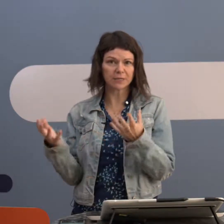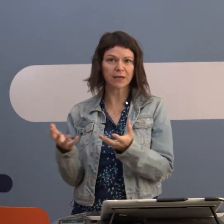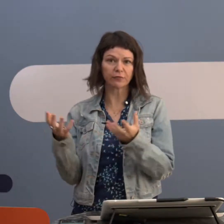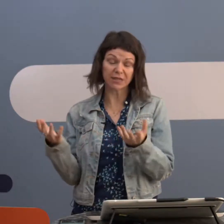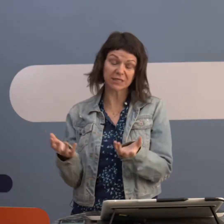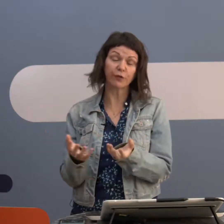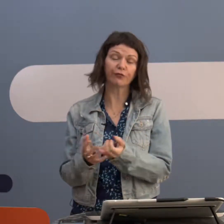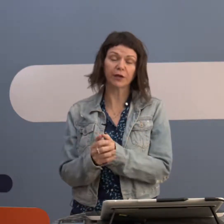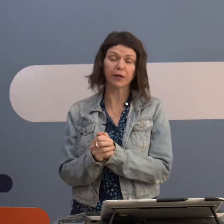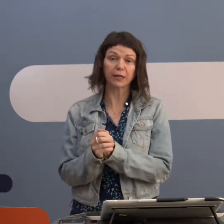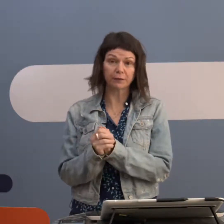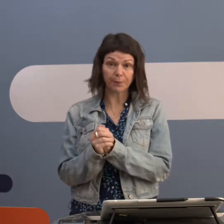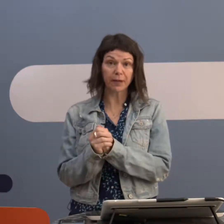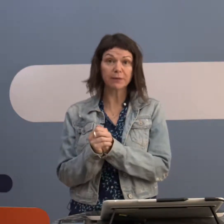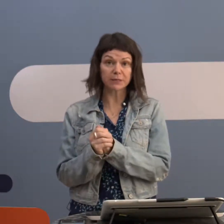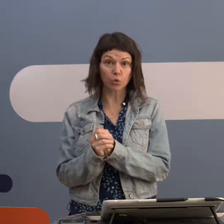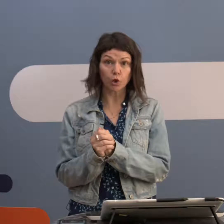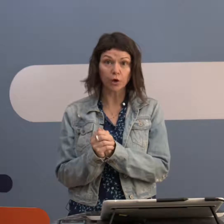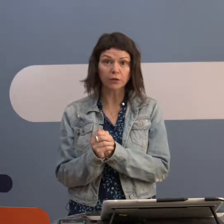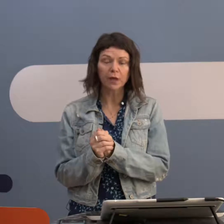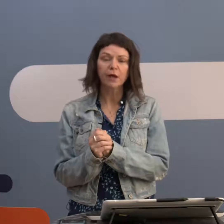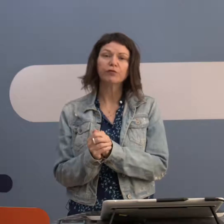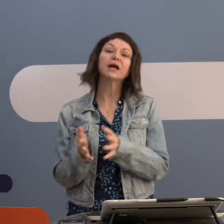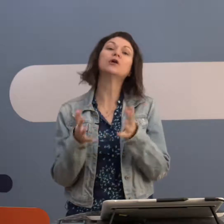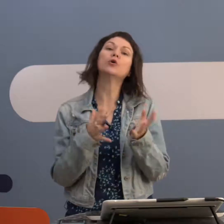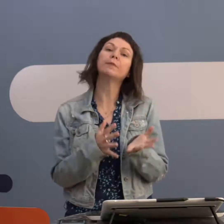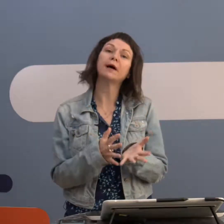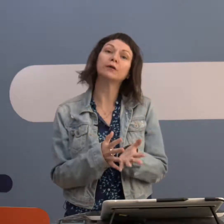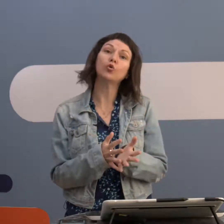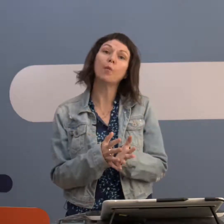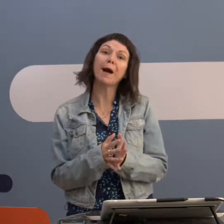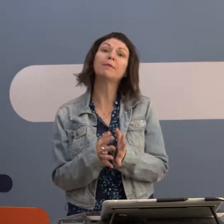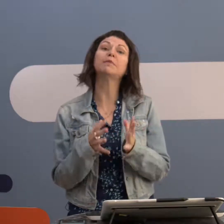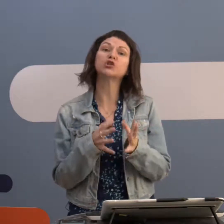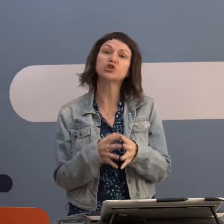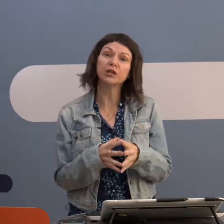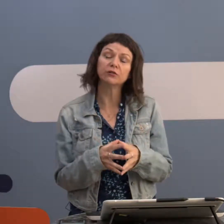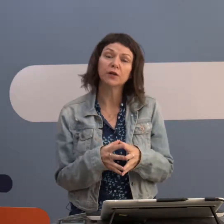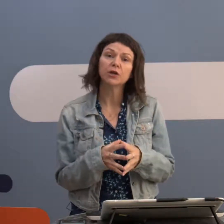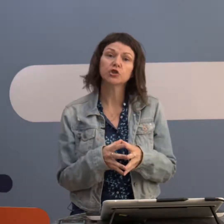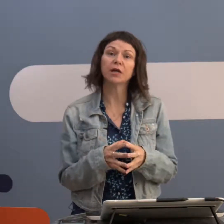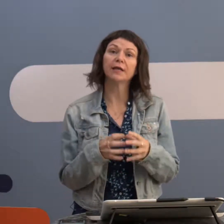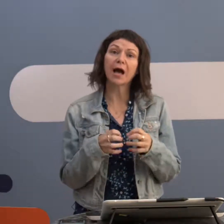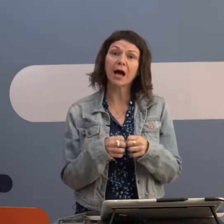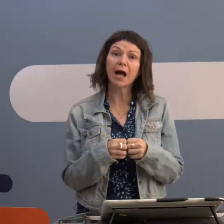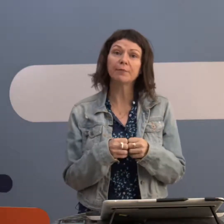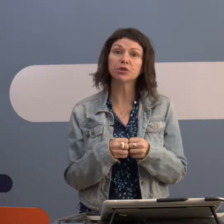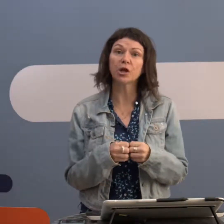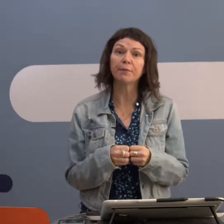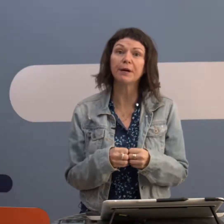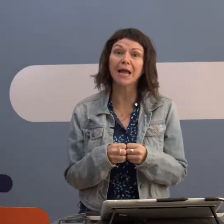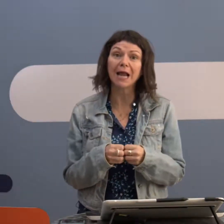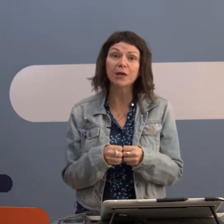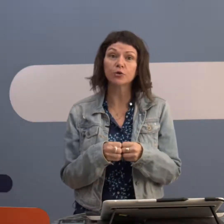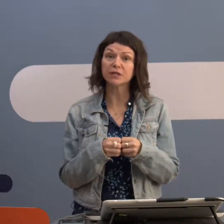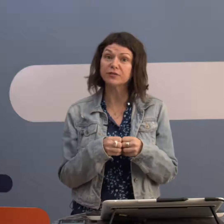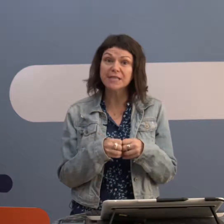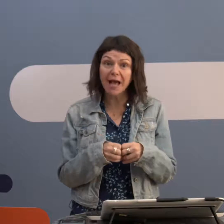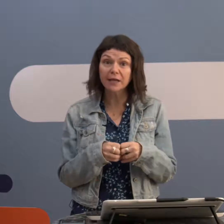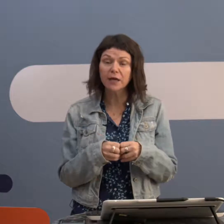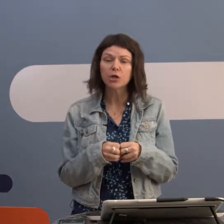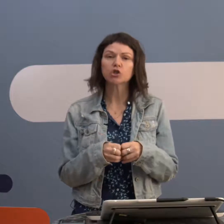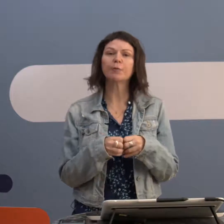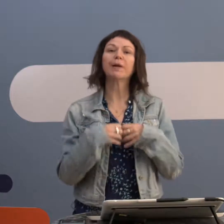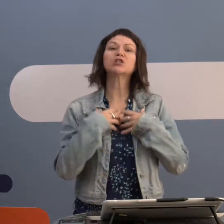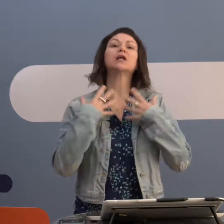הוא מנסה, והספר לטפל בזכויות. וראינו גם דוגמה ממשית של הנערה בשם מלאלה